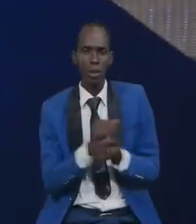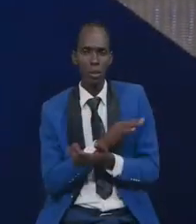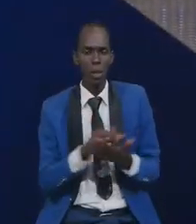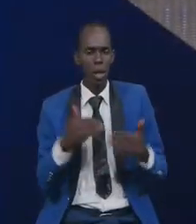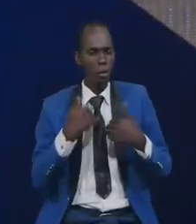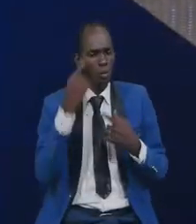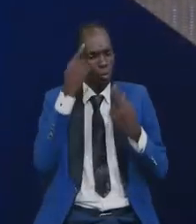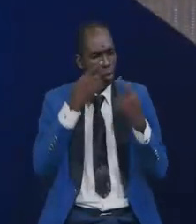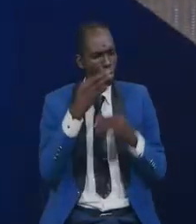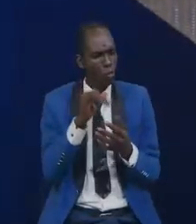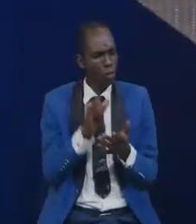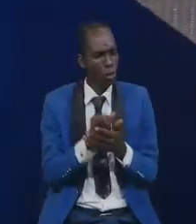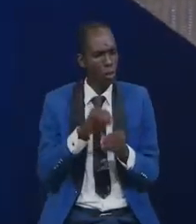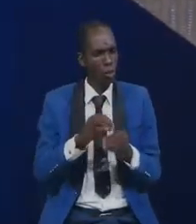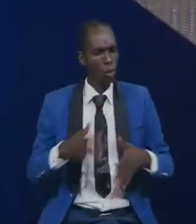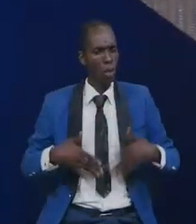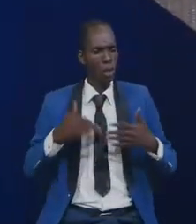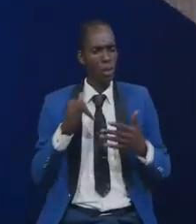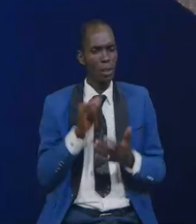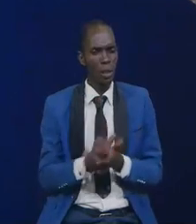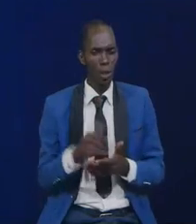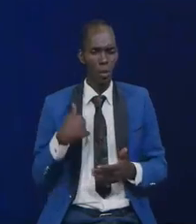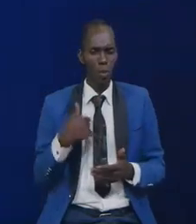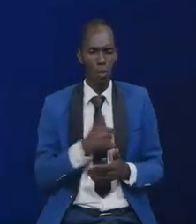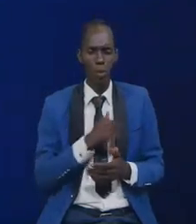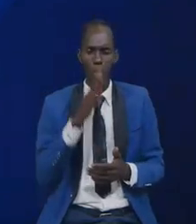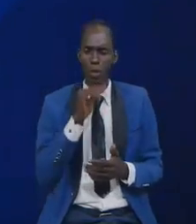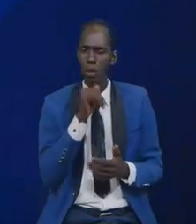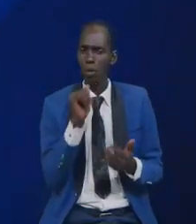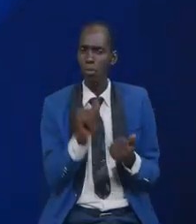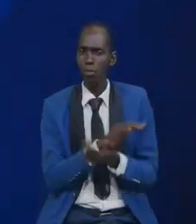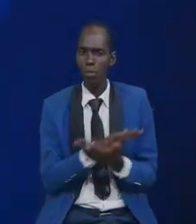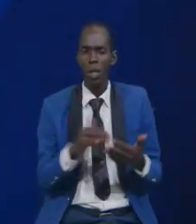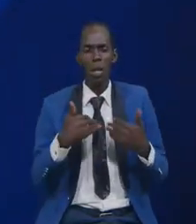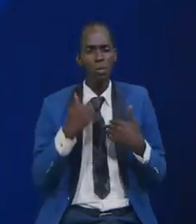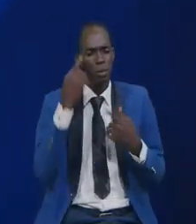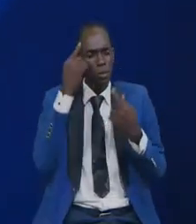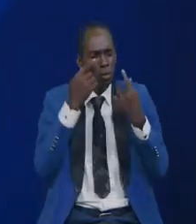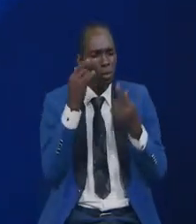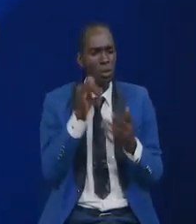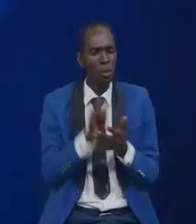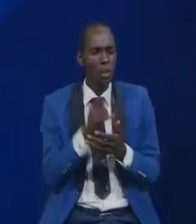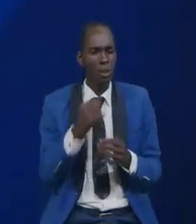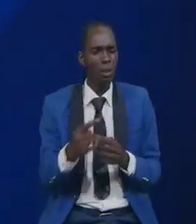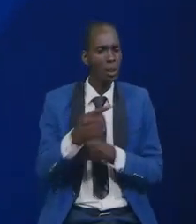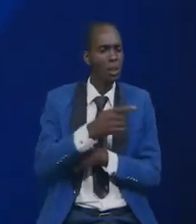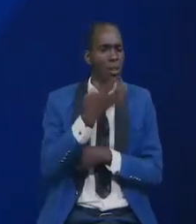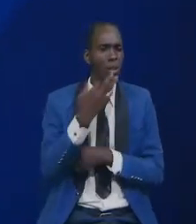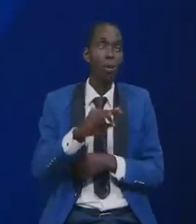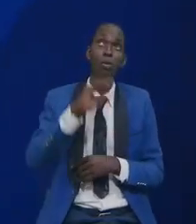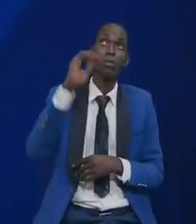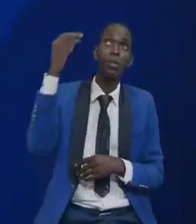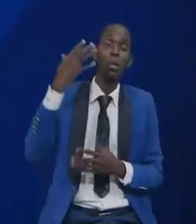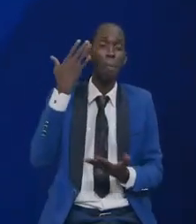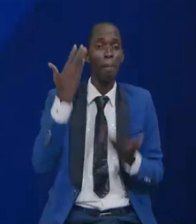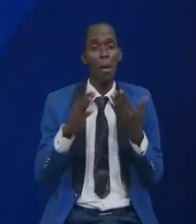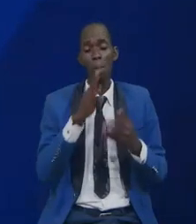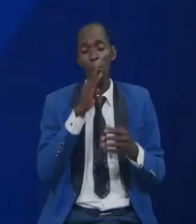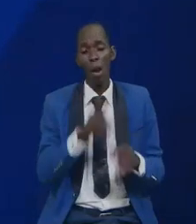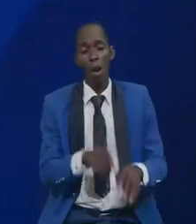point dans votre vie? Avez-vous jamais pensé à ça, afin que nous ne périssions point? Les jours de grâce peuvent être longs, mais un jour, ça